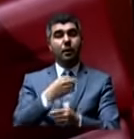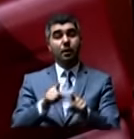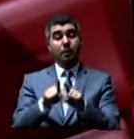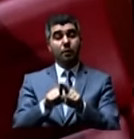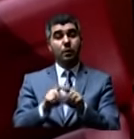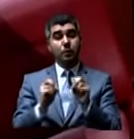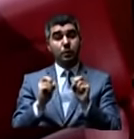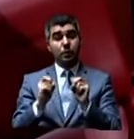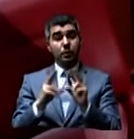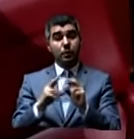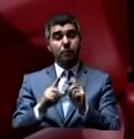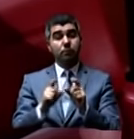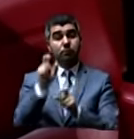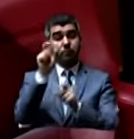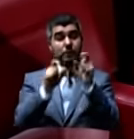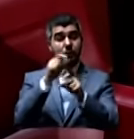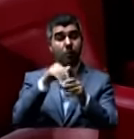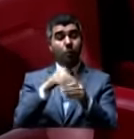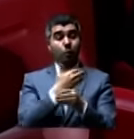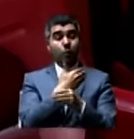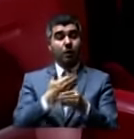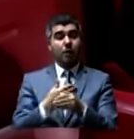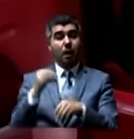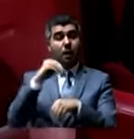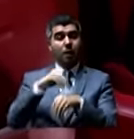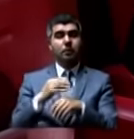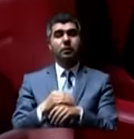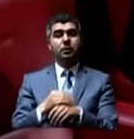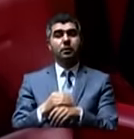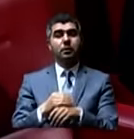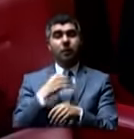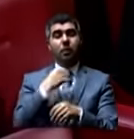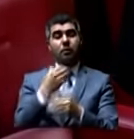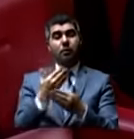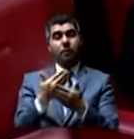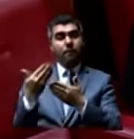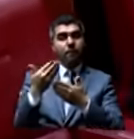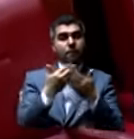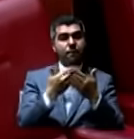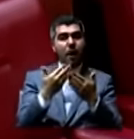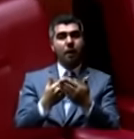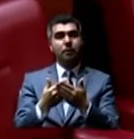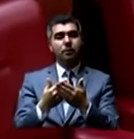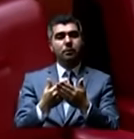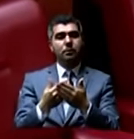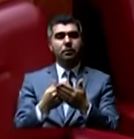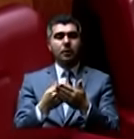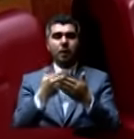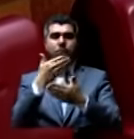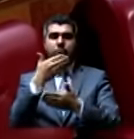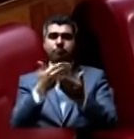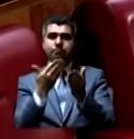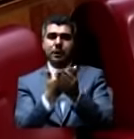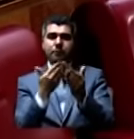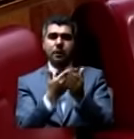نقول للسيدات والساده المستشارين انه احنا في الدراسات اللي قمنا بها بمناسبه واحد العدد ديال الدراسات اللي خلاتنا